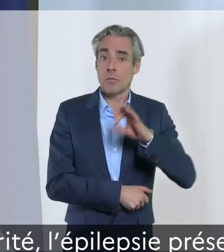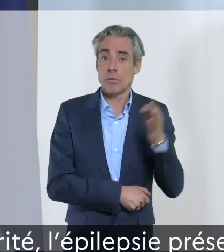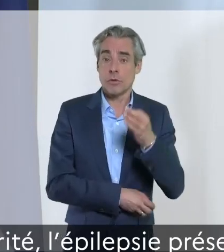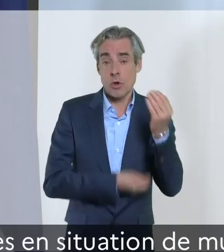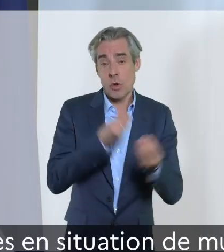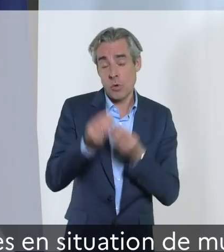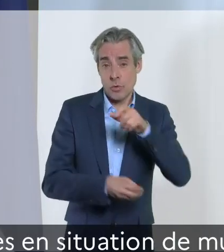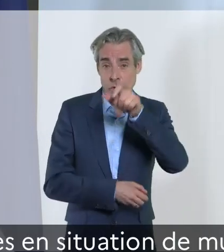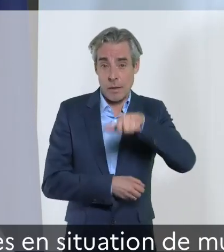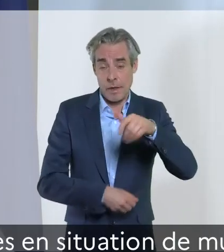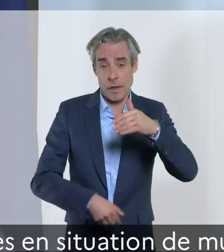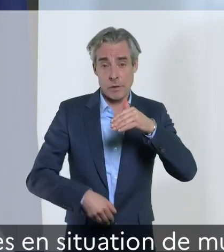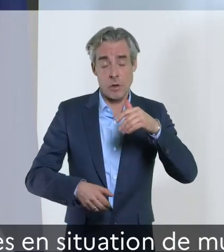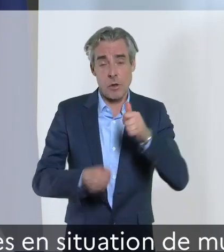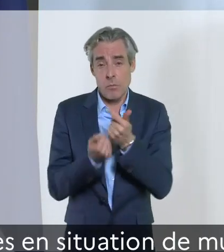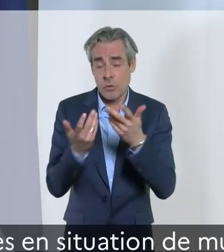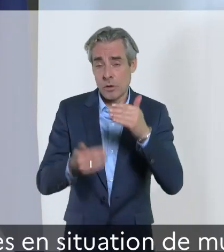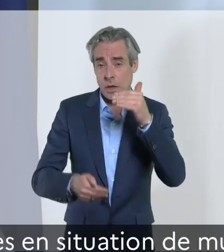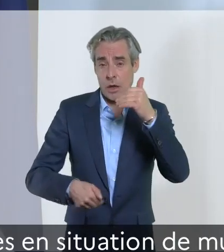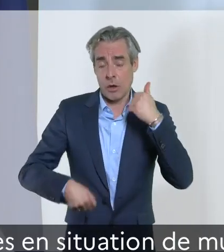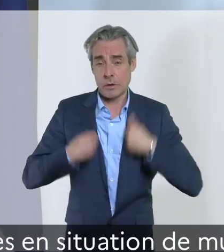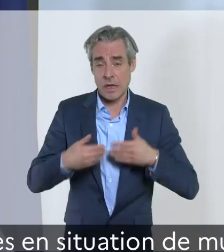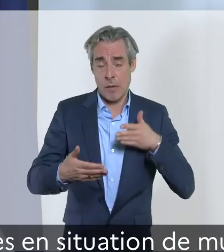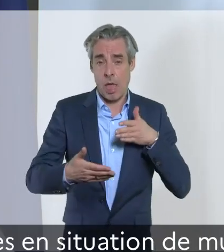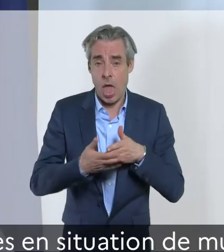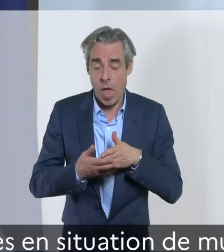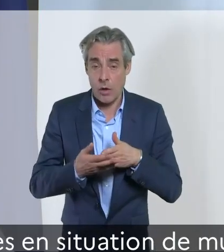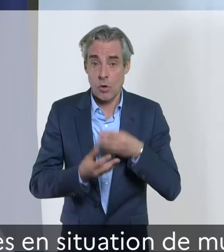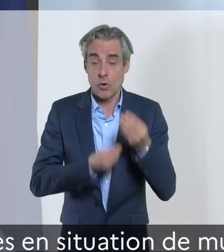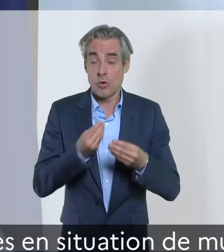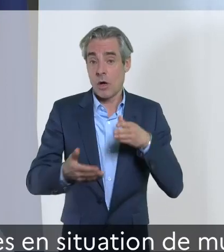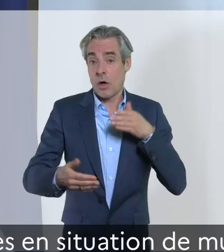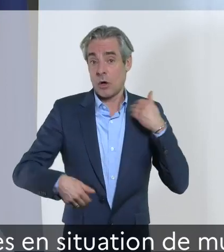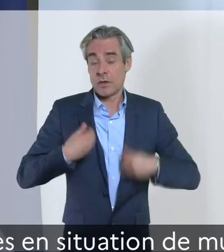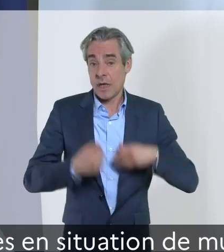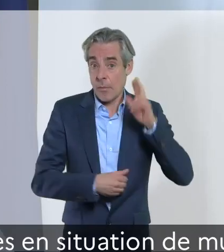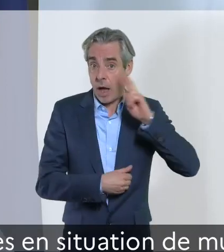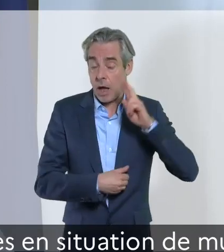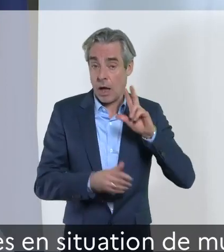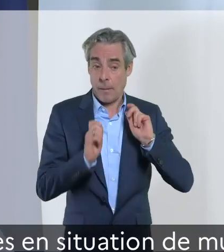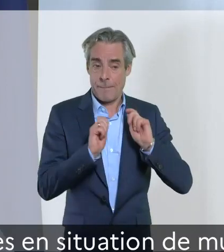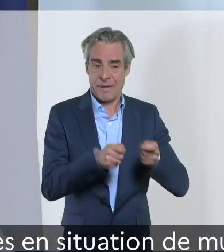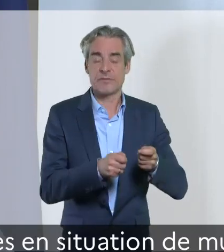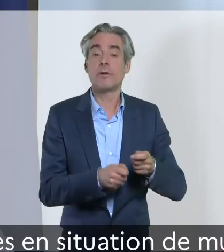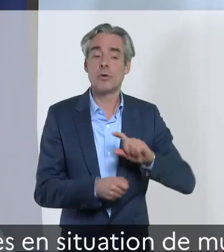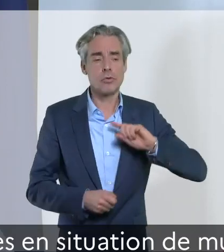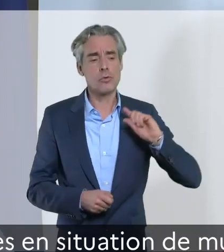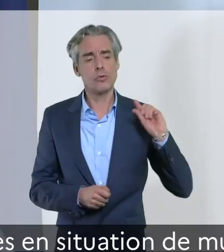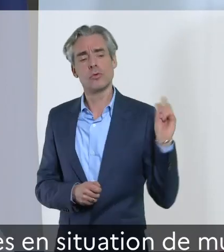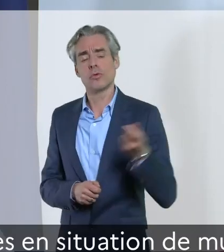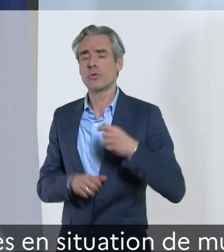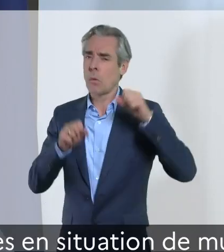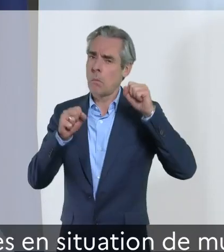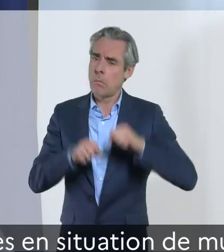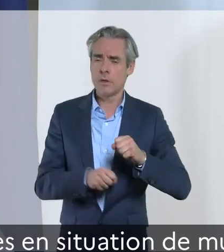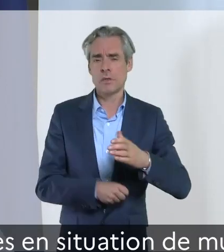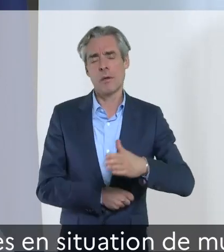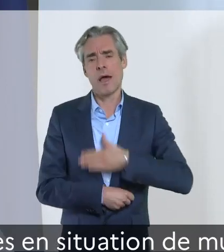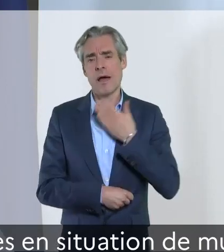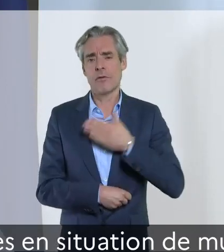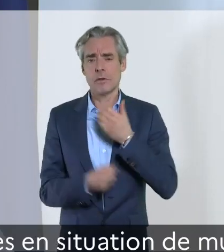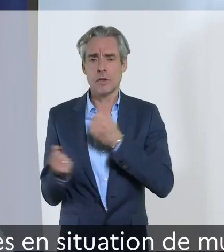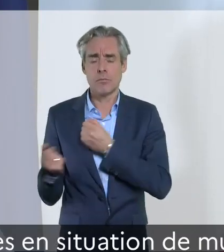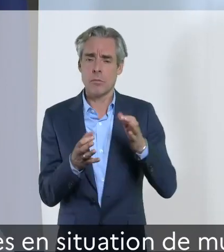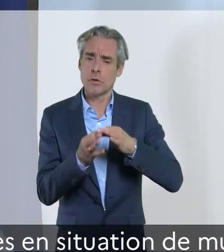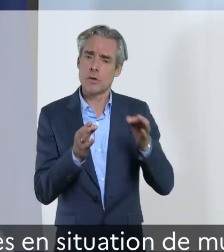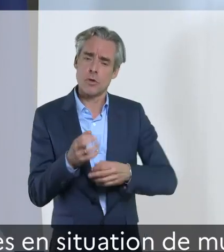quasi-autonomie jusqu'à celles en situation de multi-handicap, voire de handicap rare. Toutes doivent pouvoir bénéficier